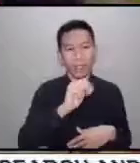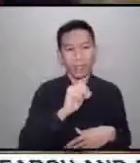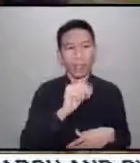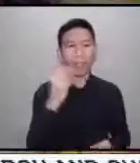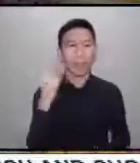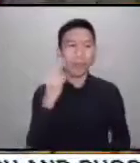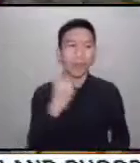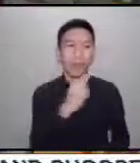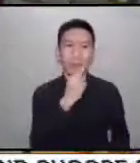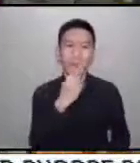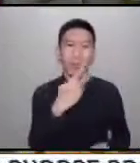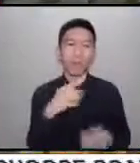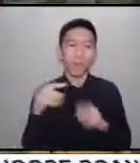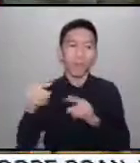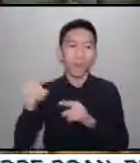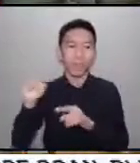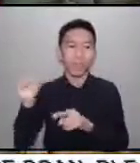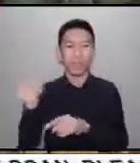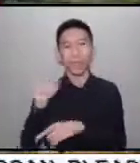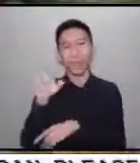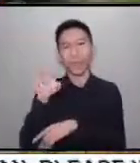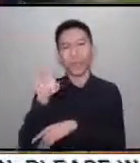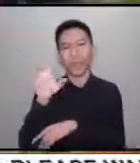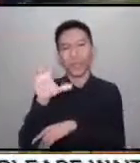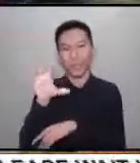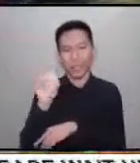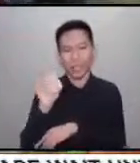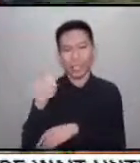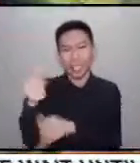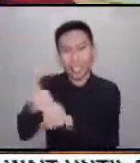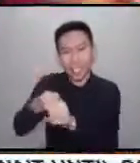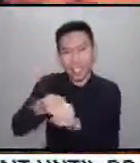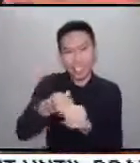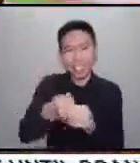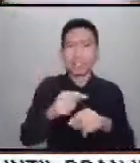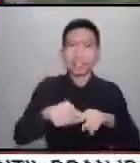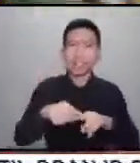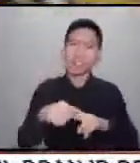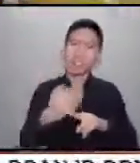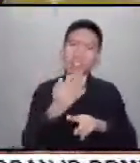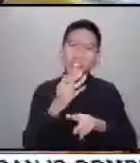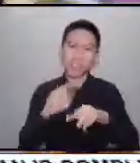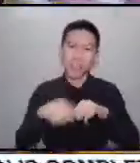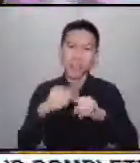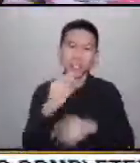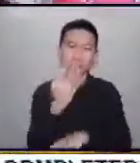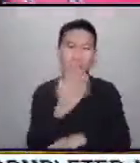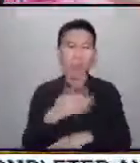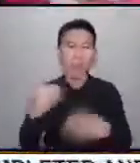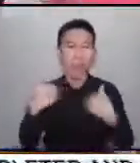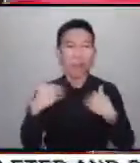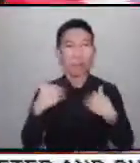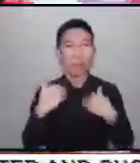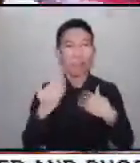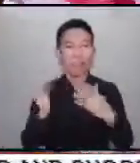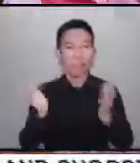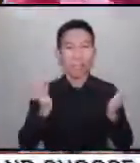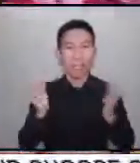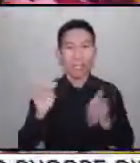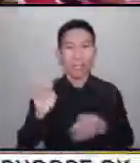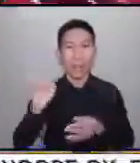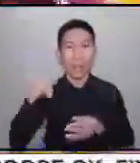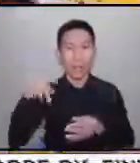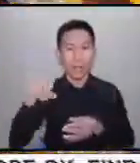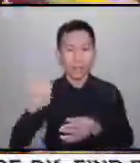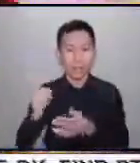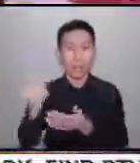to 250 pesos per piece, depende sa kulay. May Malaysian mums naman na 150 pesos. Sunflower,